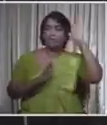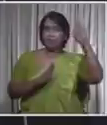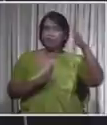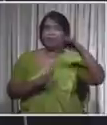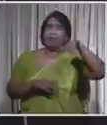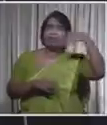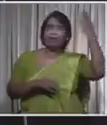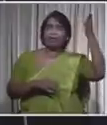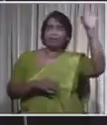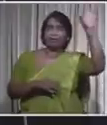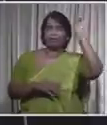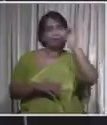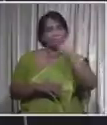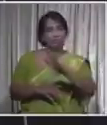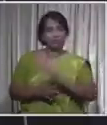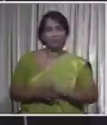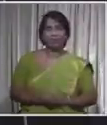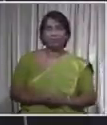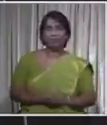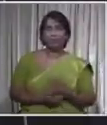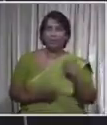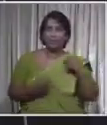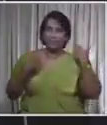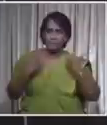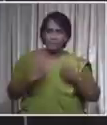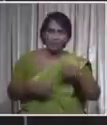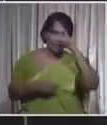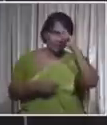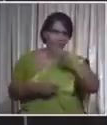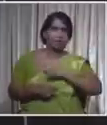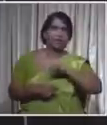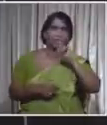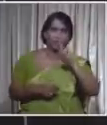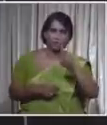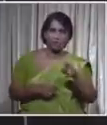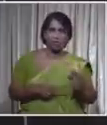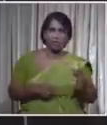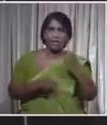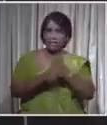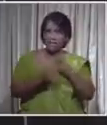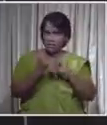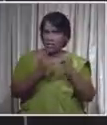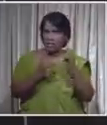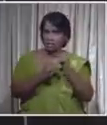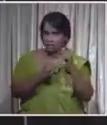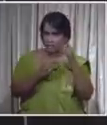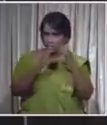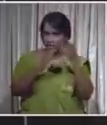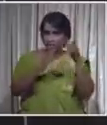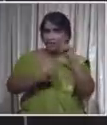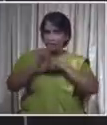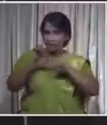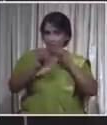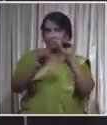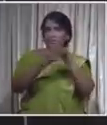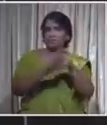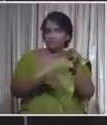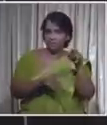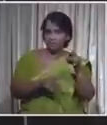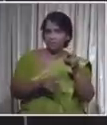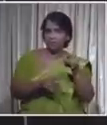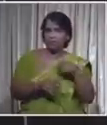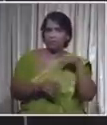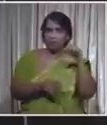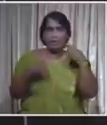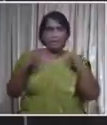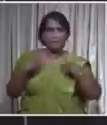කොහෙවත් හිටපු මිනිස්සෙක් ගෙනාවා. මම මහින්ද මහත්තයර කිව්වා එදා මෙතන ඉන්න මේ ජීඑල් පිරිස් මහත්තයලගේ ගෙදරත් රැස්වීම තිබ්බා. මං කිව්වා